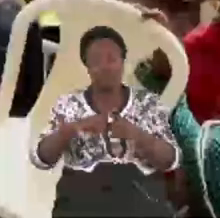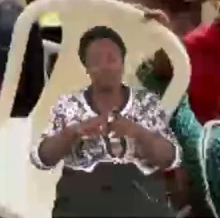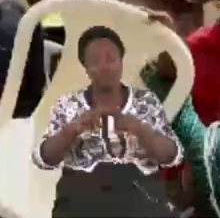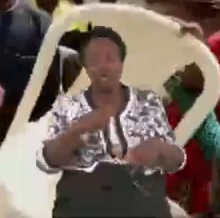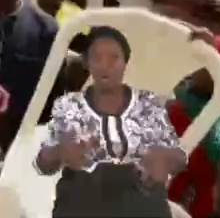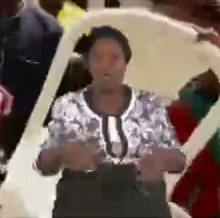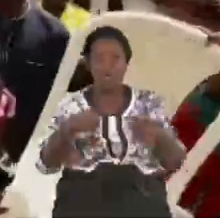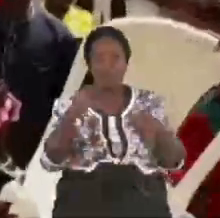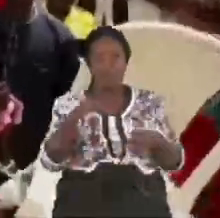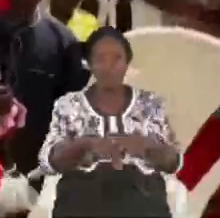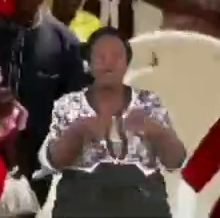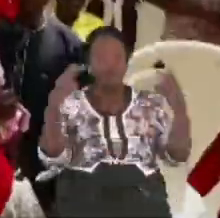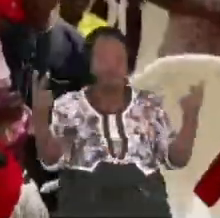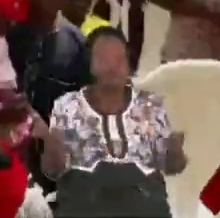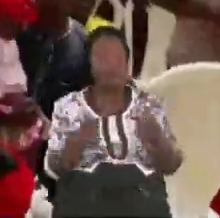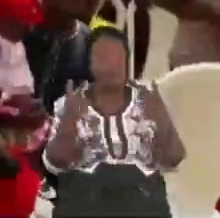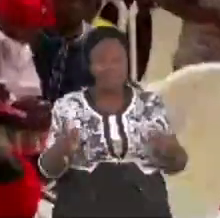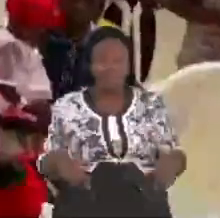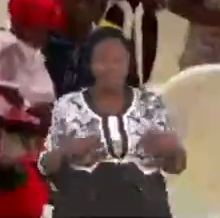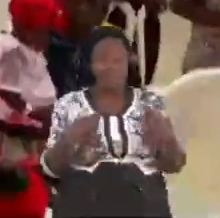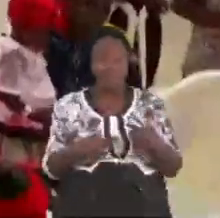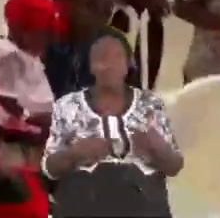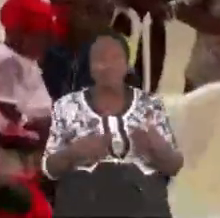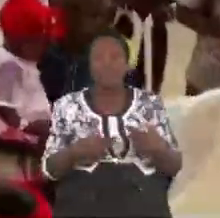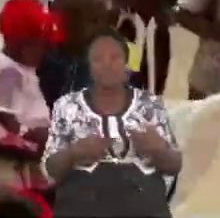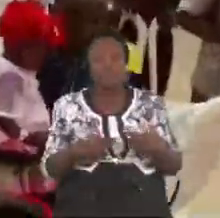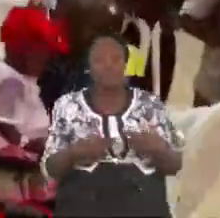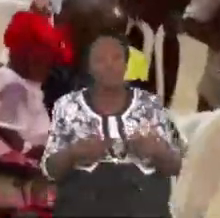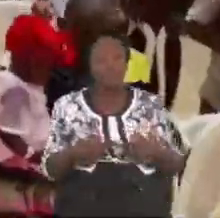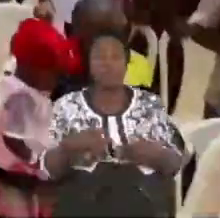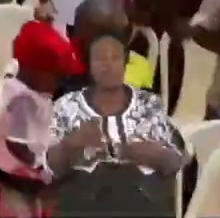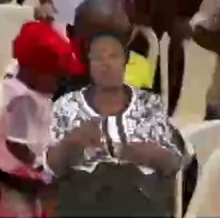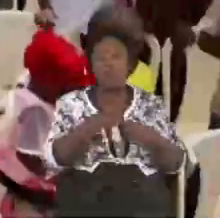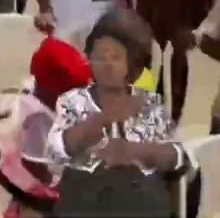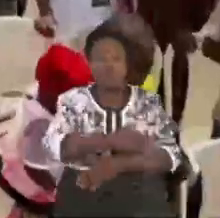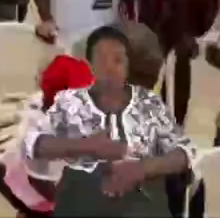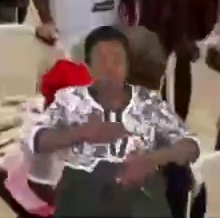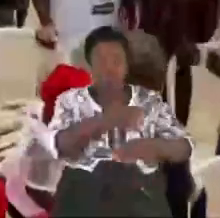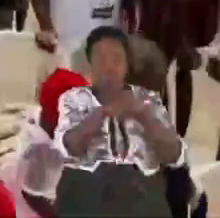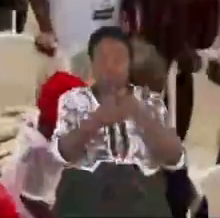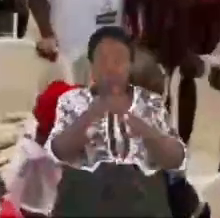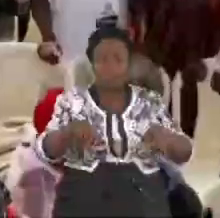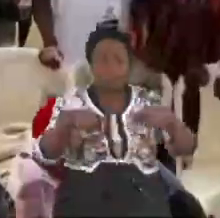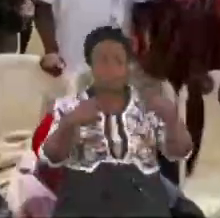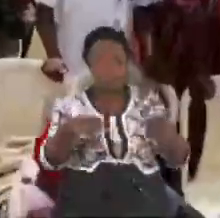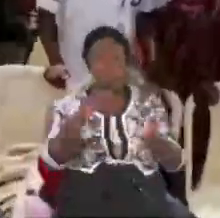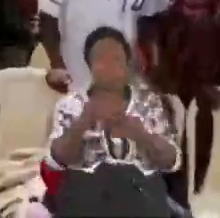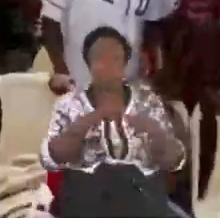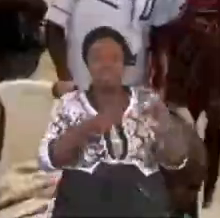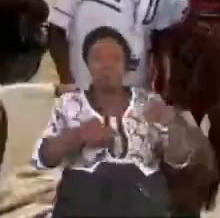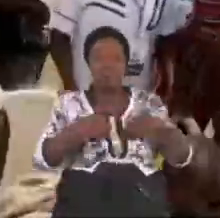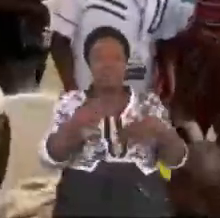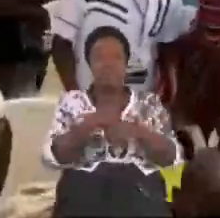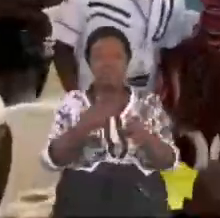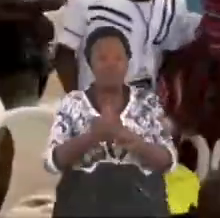vivre, mener une vie victorieuse et jouir de toutes les provisions que le Seigneur a faites